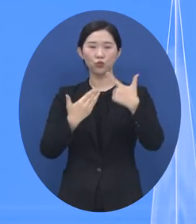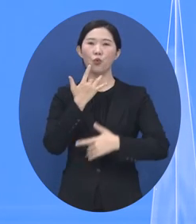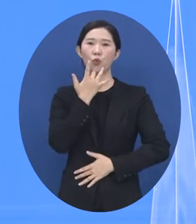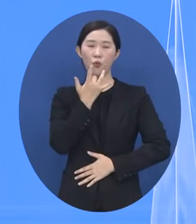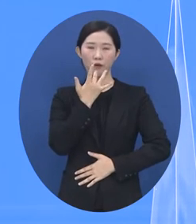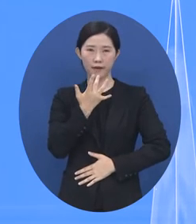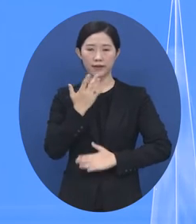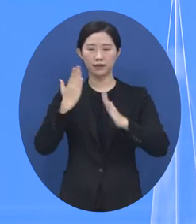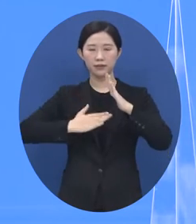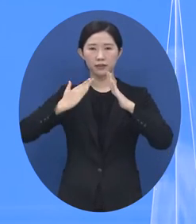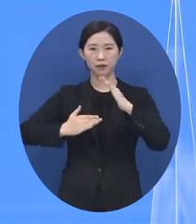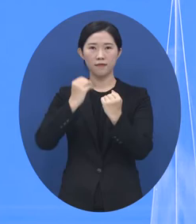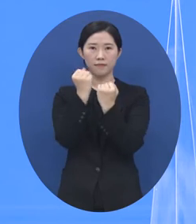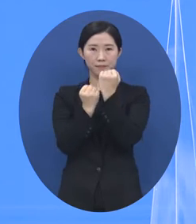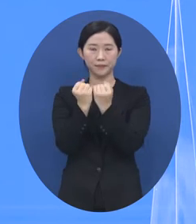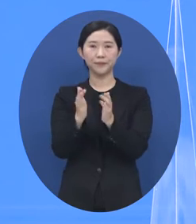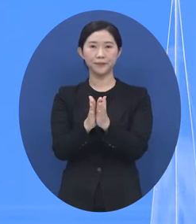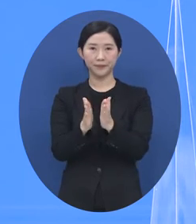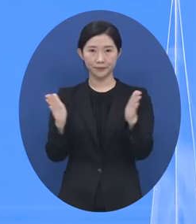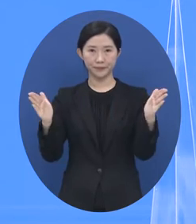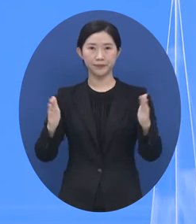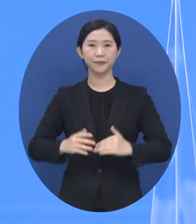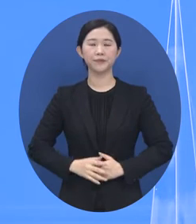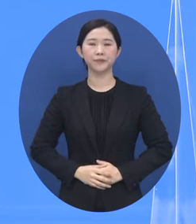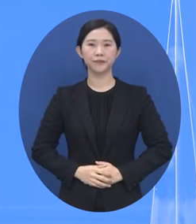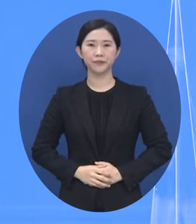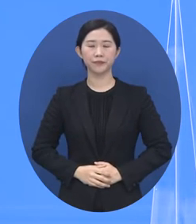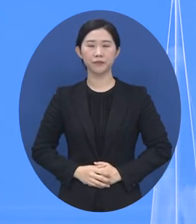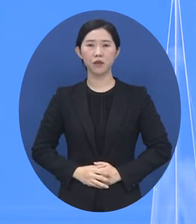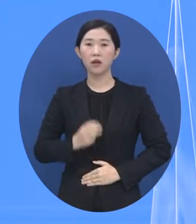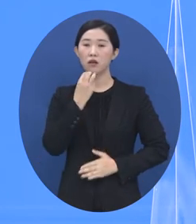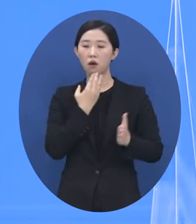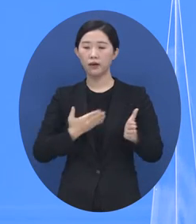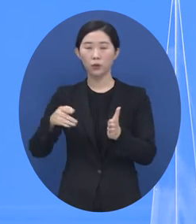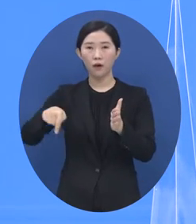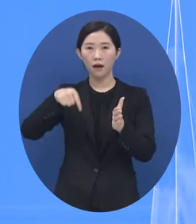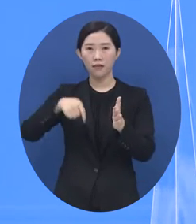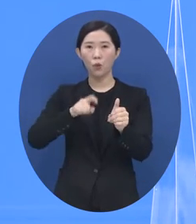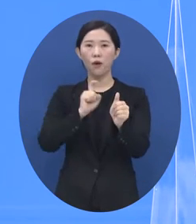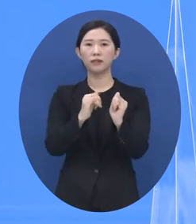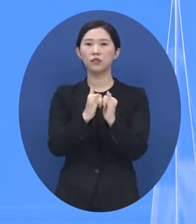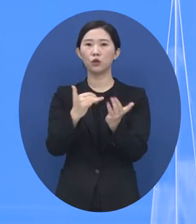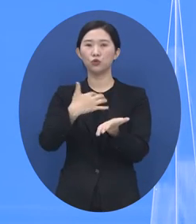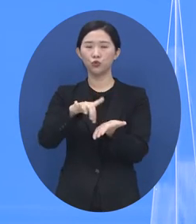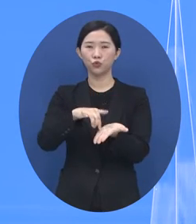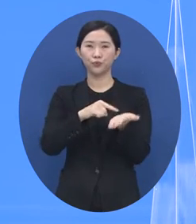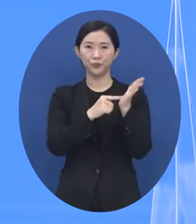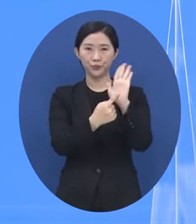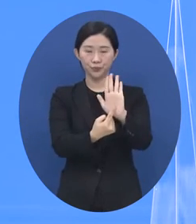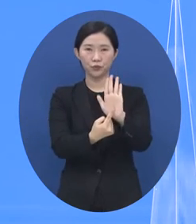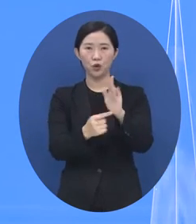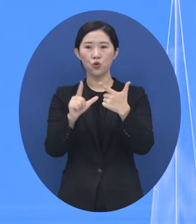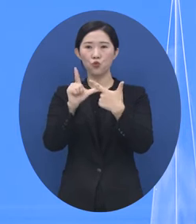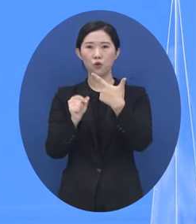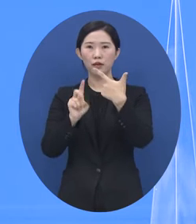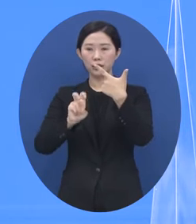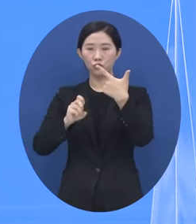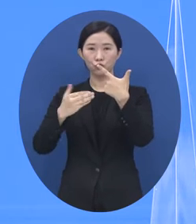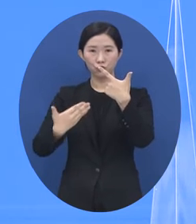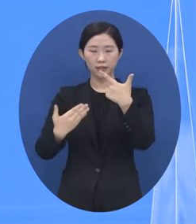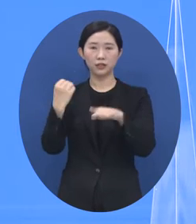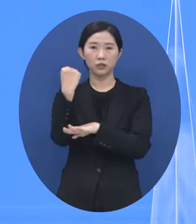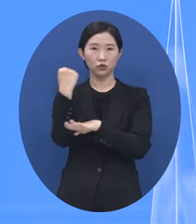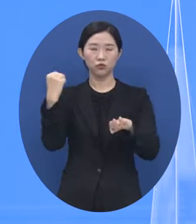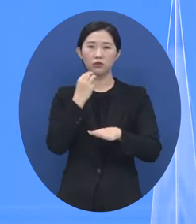관련 정례 기자회견을 시작하겠습니다. 경기도의 확진자 발생 현황입니다. 6월 29일 0시